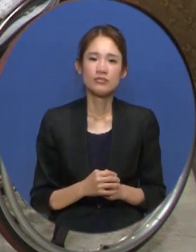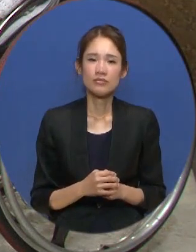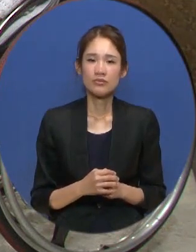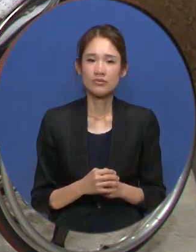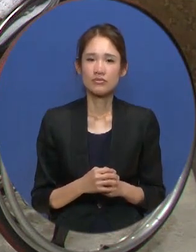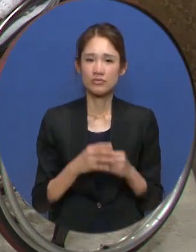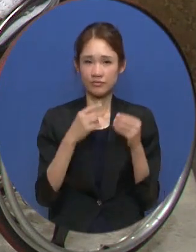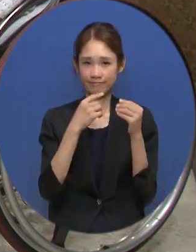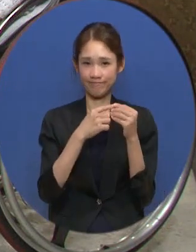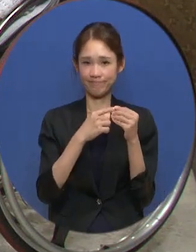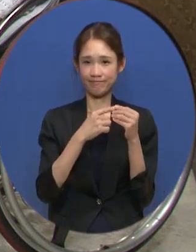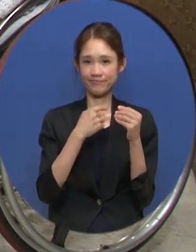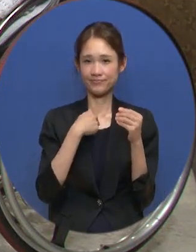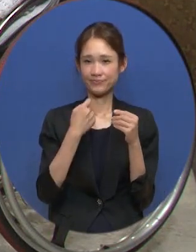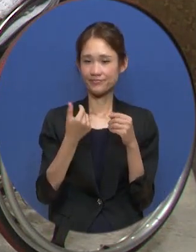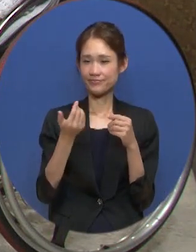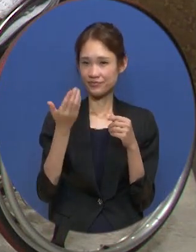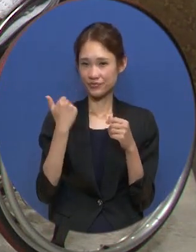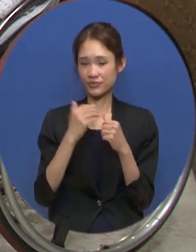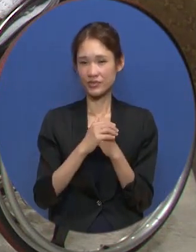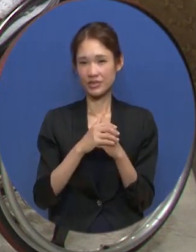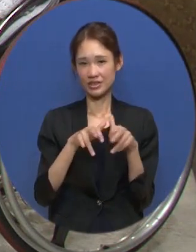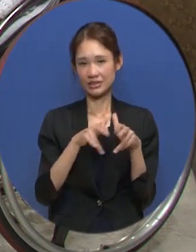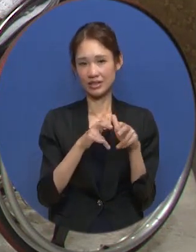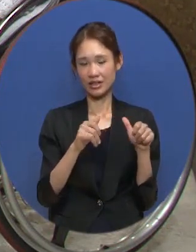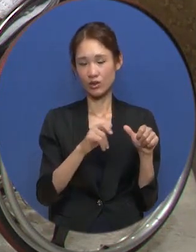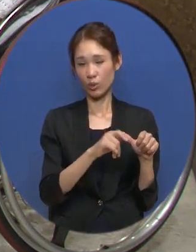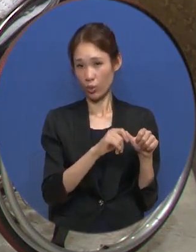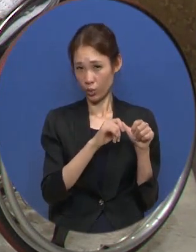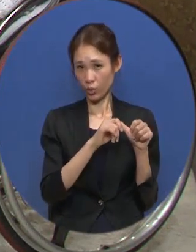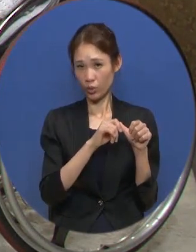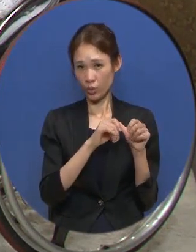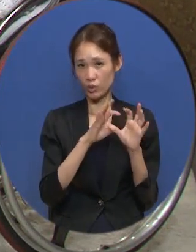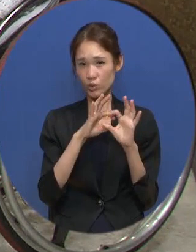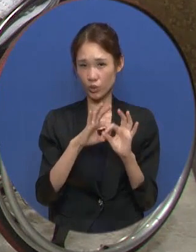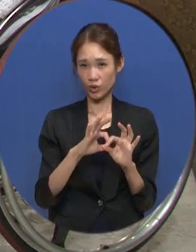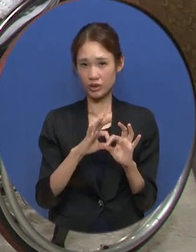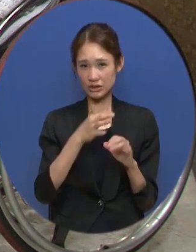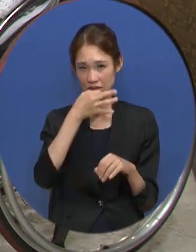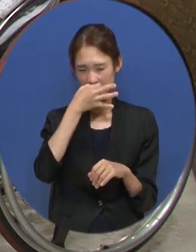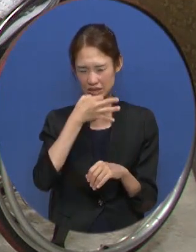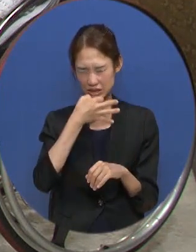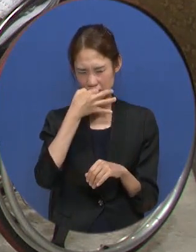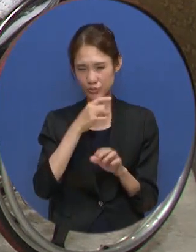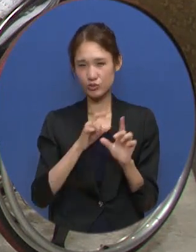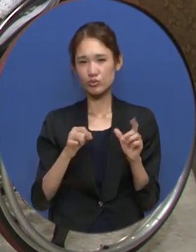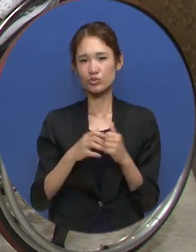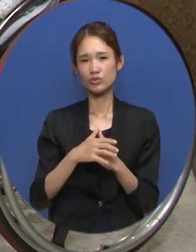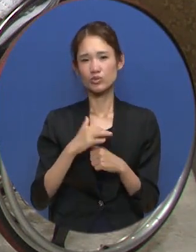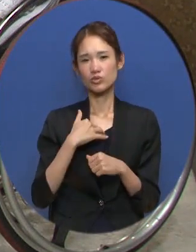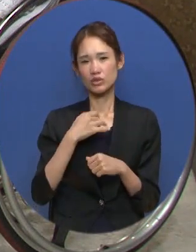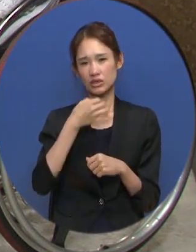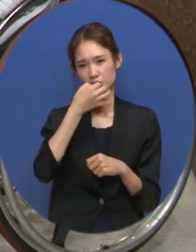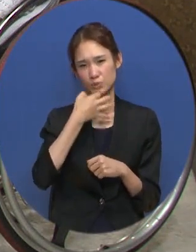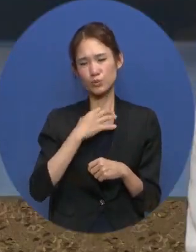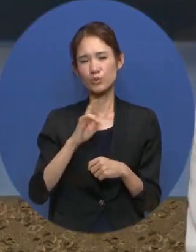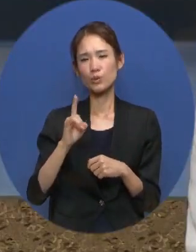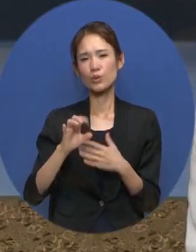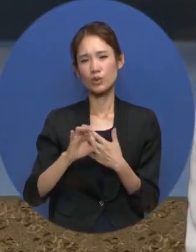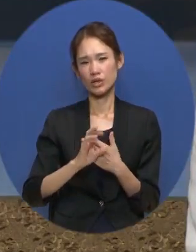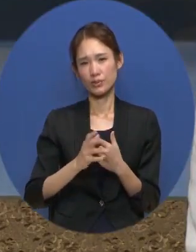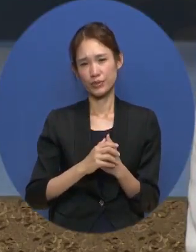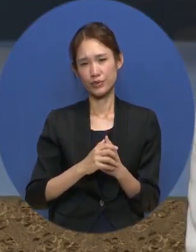일단 저희가 네. 아까 장애인 고용하면서 힘든 점이 저는 사실 제일 힘든 게 뭐냐면은